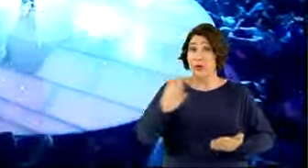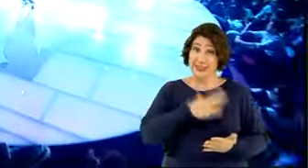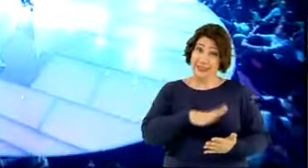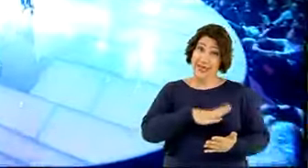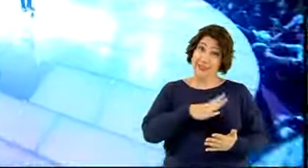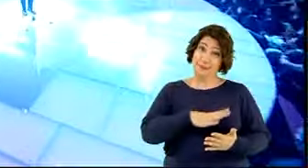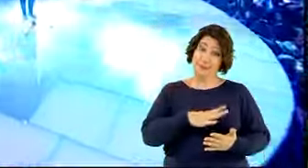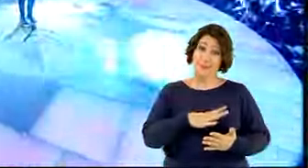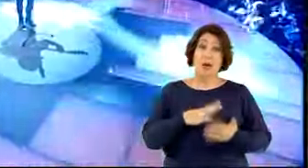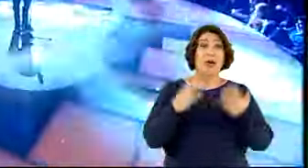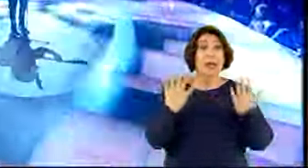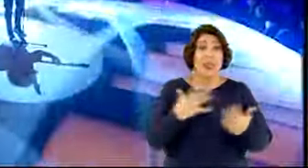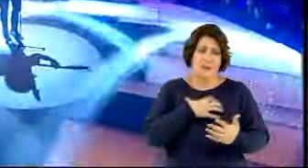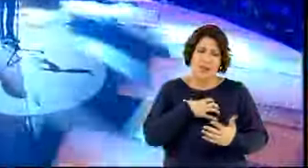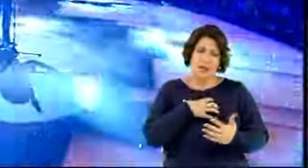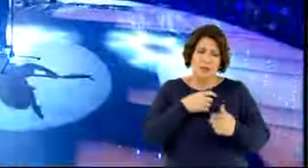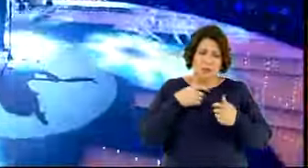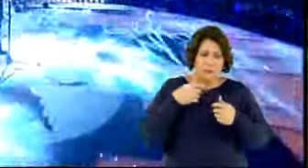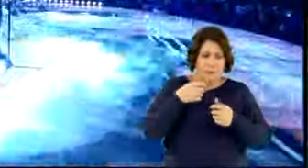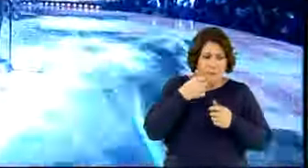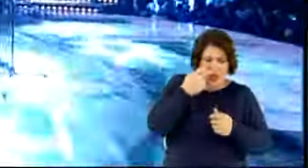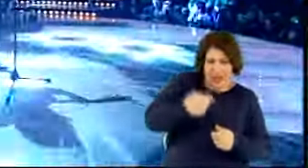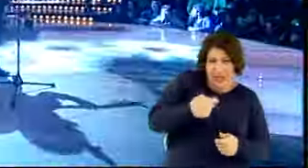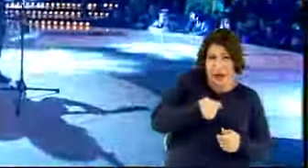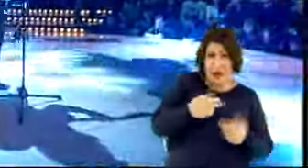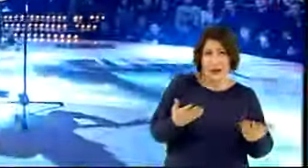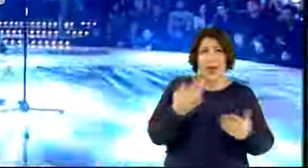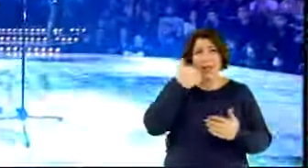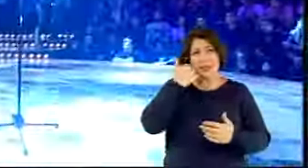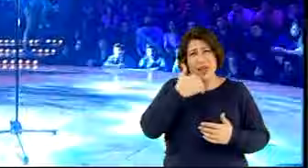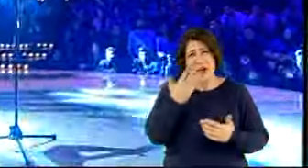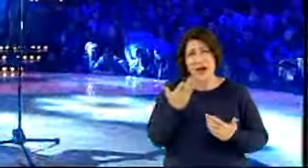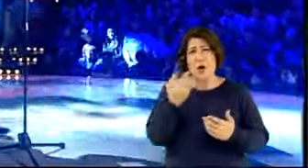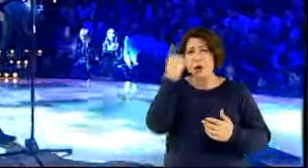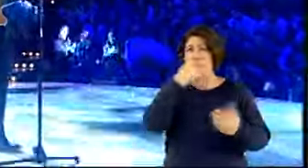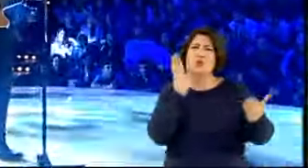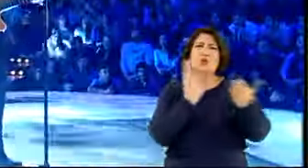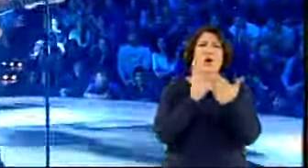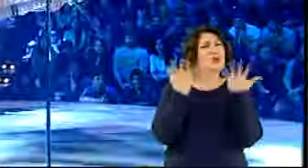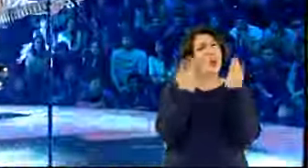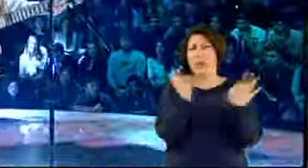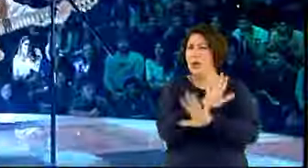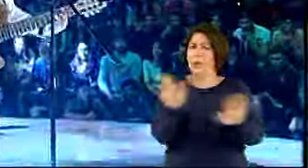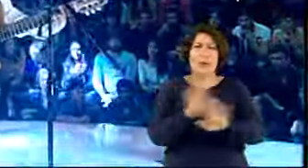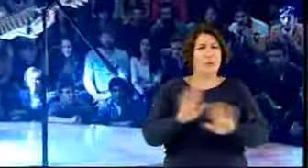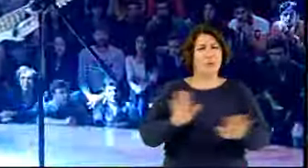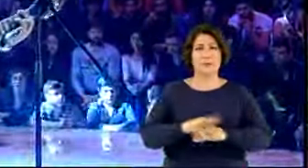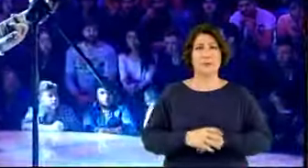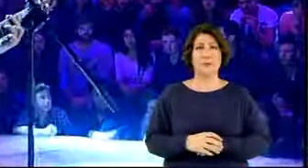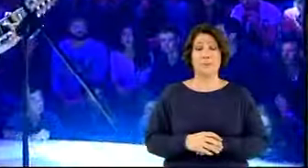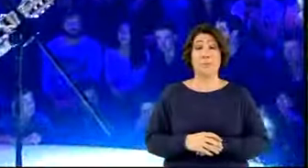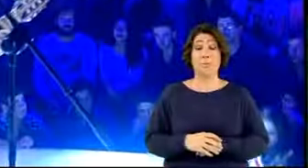Sürsem isterdim kendimi kandırarak, yalanla yüz göz